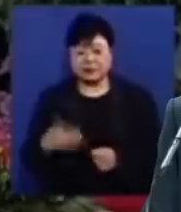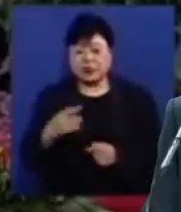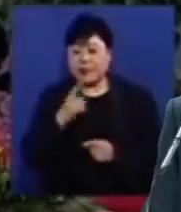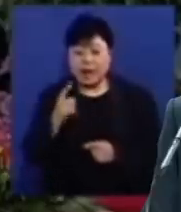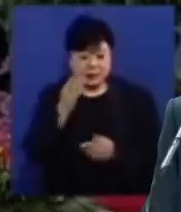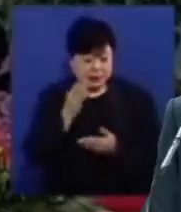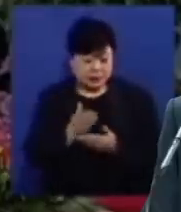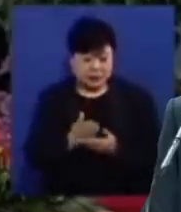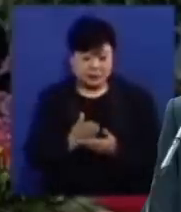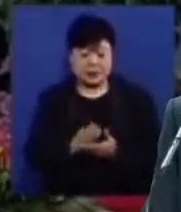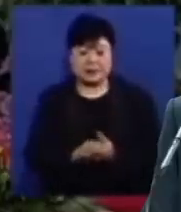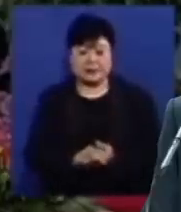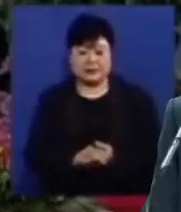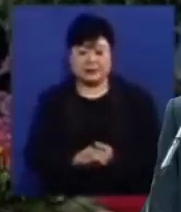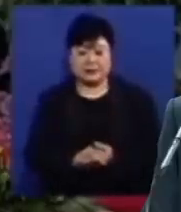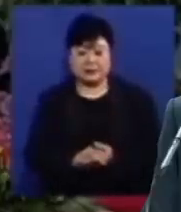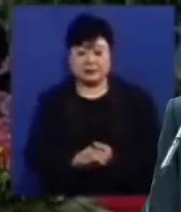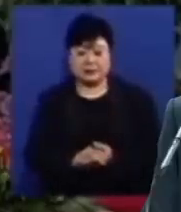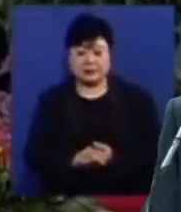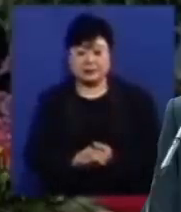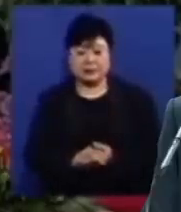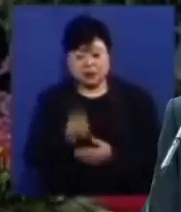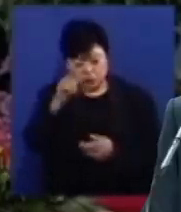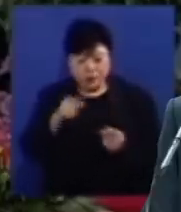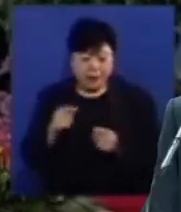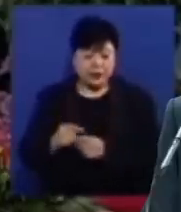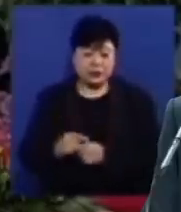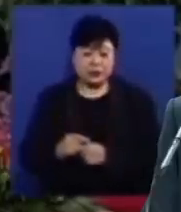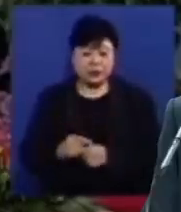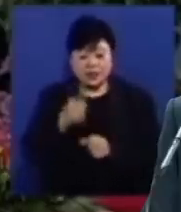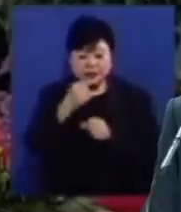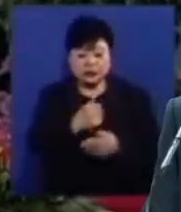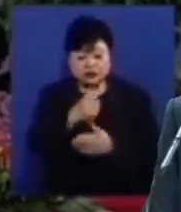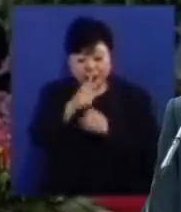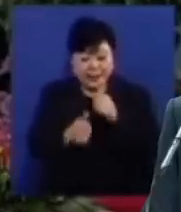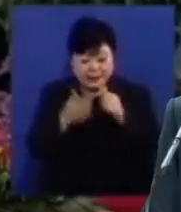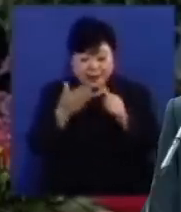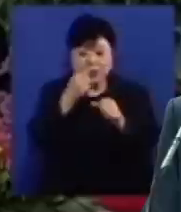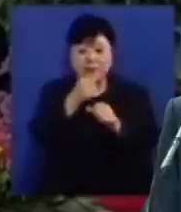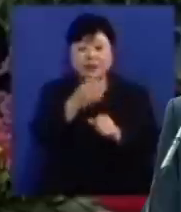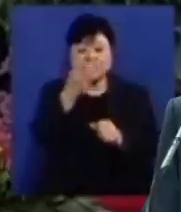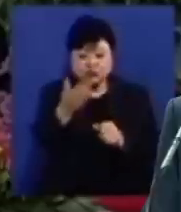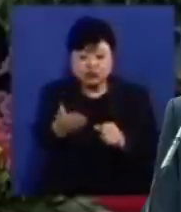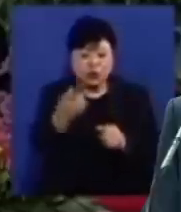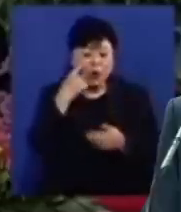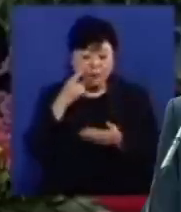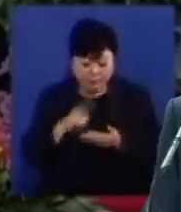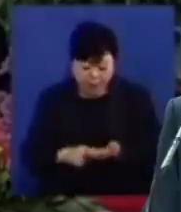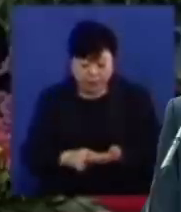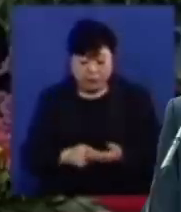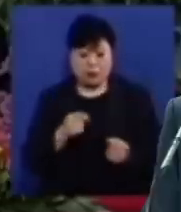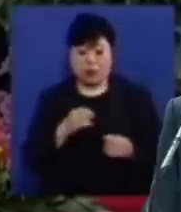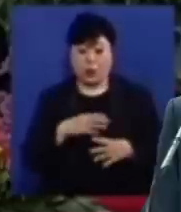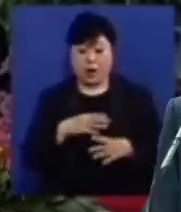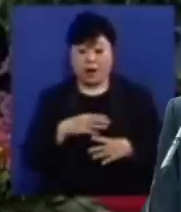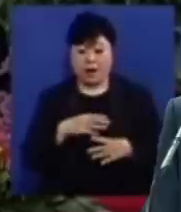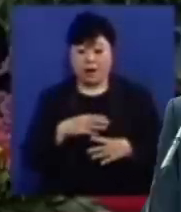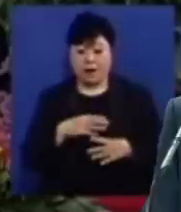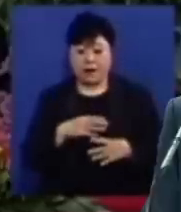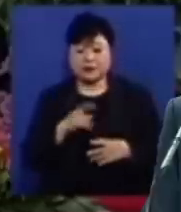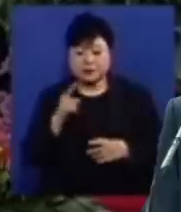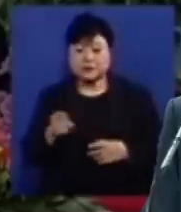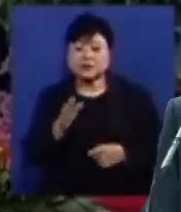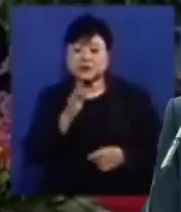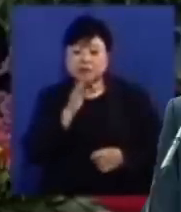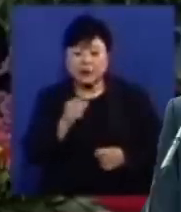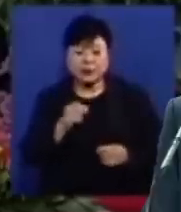많은 과학자들은 결국 우주의 천지 만물은 창조주 하나님이 만드신 것임을 발견하고 놀라워합니다. 이것이야말로